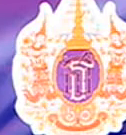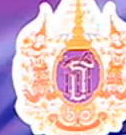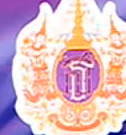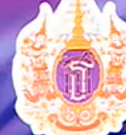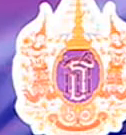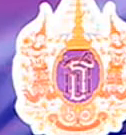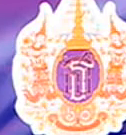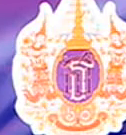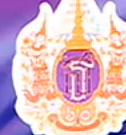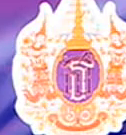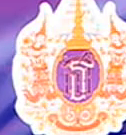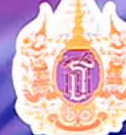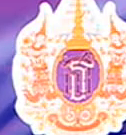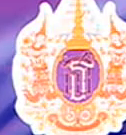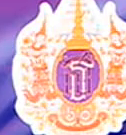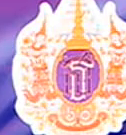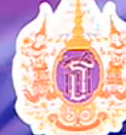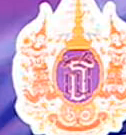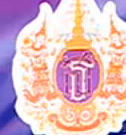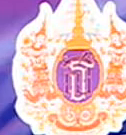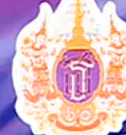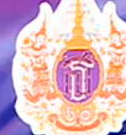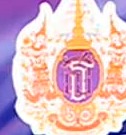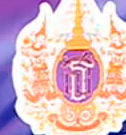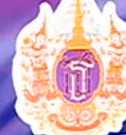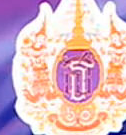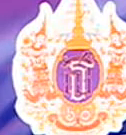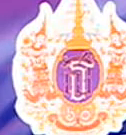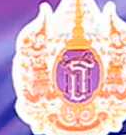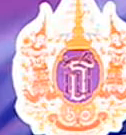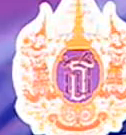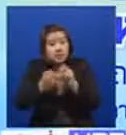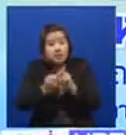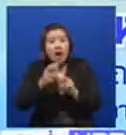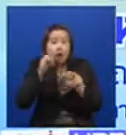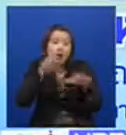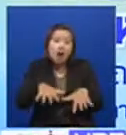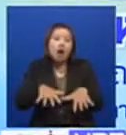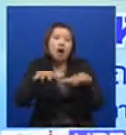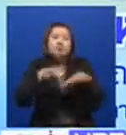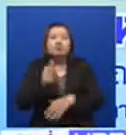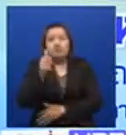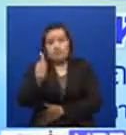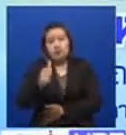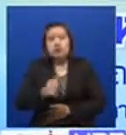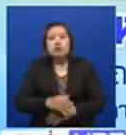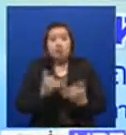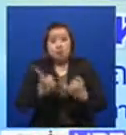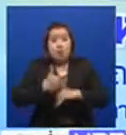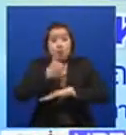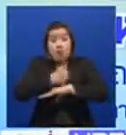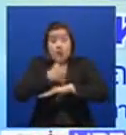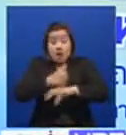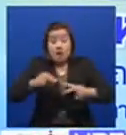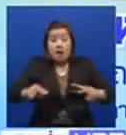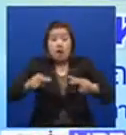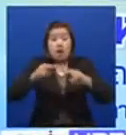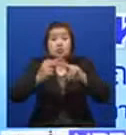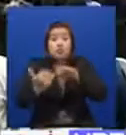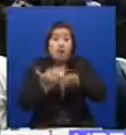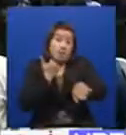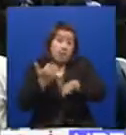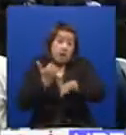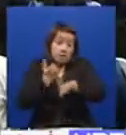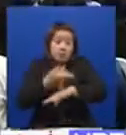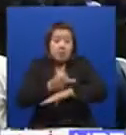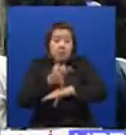ให้สูงขึ้นเพื่อสามารถใช้งานได้ตามปกติหากเกิดอุทกภัยพลอากาศเอกประจินจั่นตองรัฐมนตรีว่าการกระทรวงคมนาคมเป็น